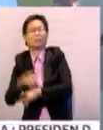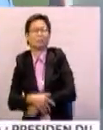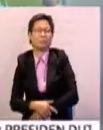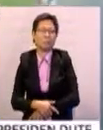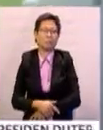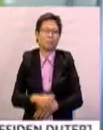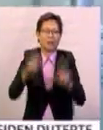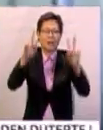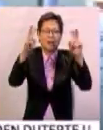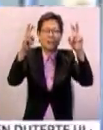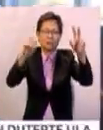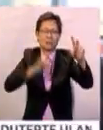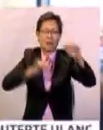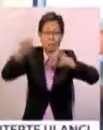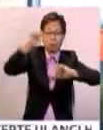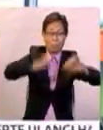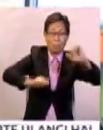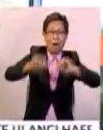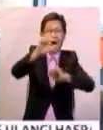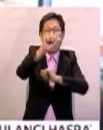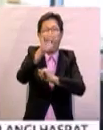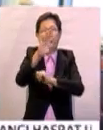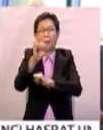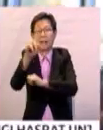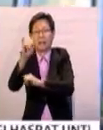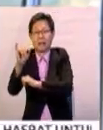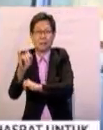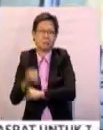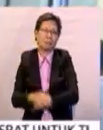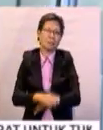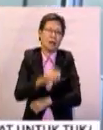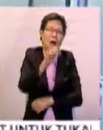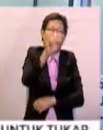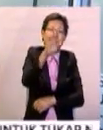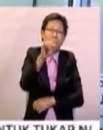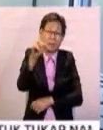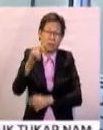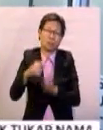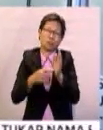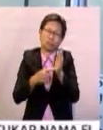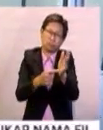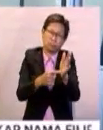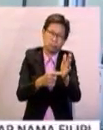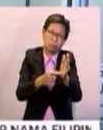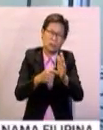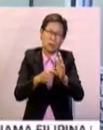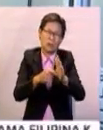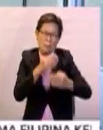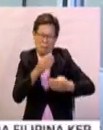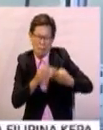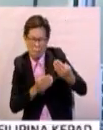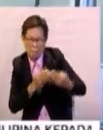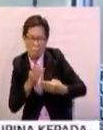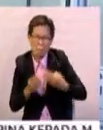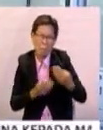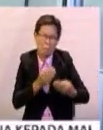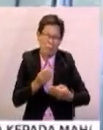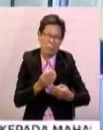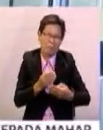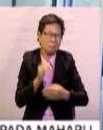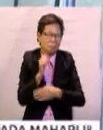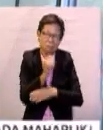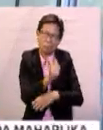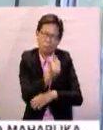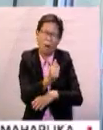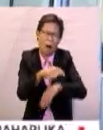Tiada Tajuk ni, saya memegang watak sebagai Abadi. Di mana Abadi merupakan dia ada satu kelakuan yang alam semula